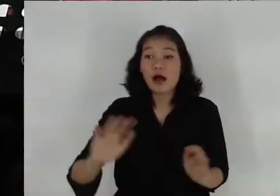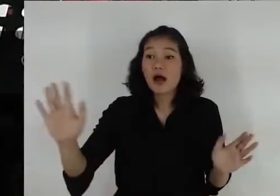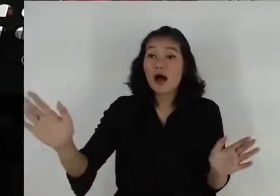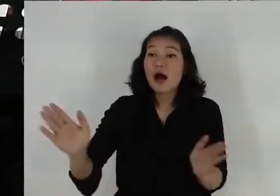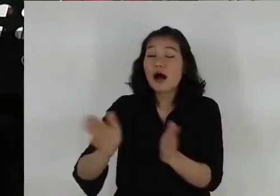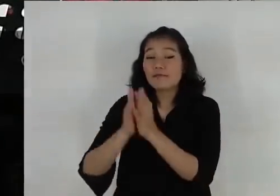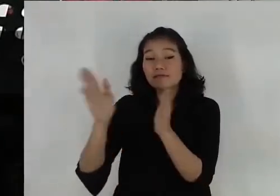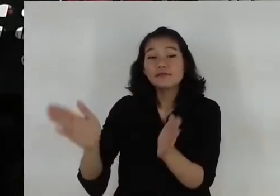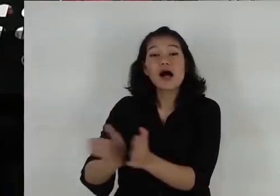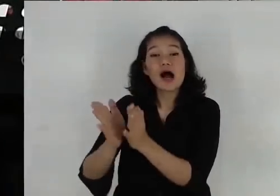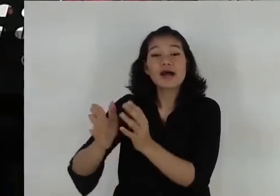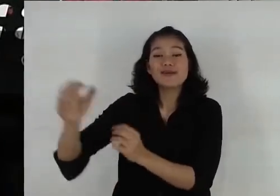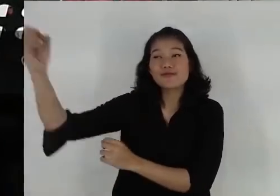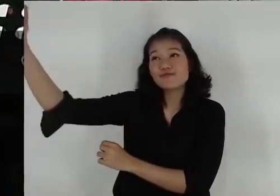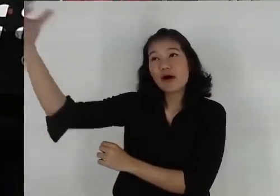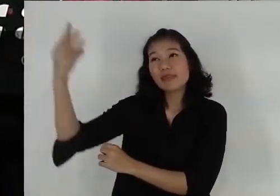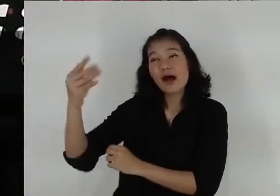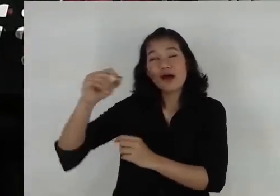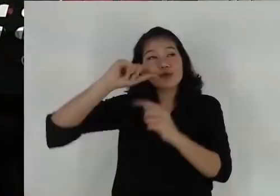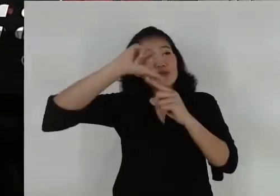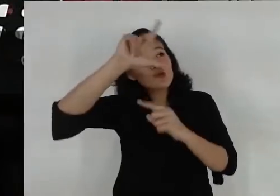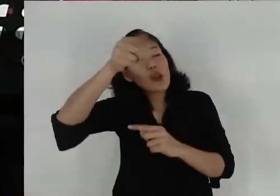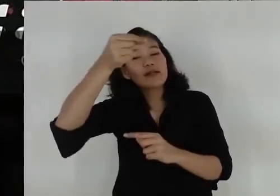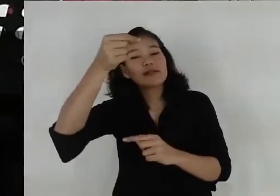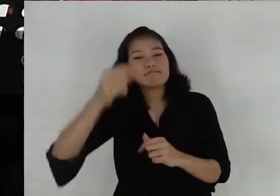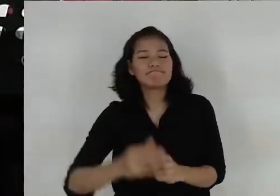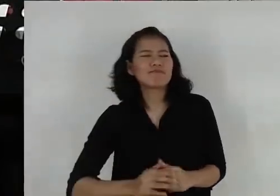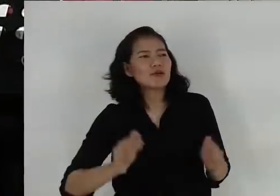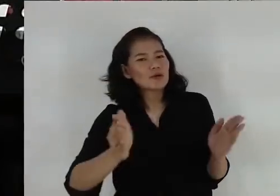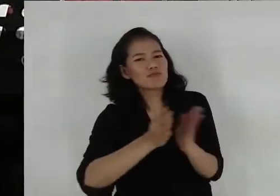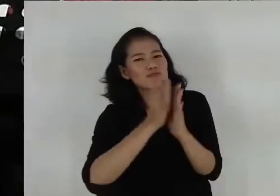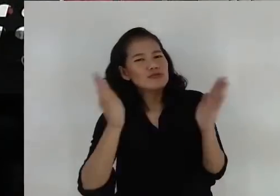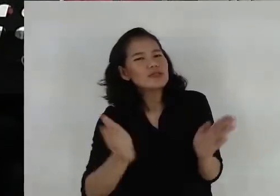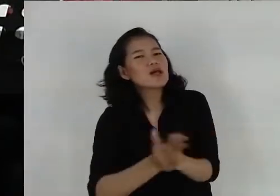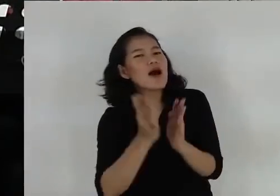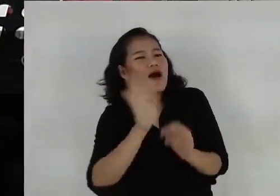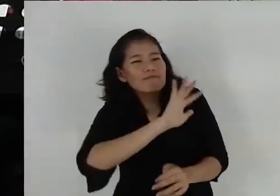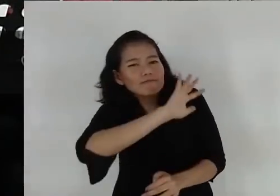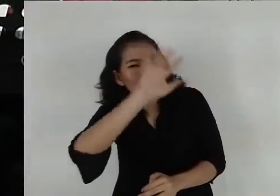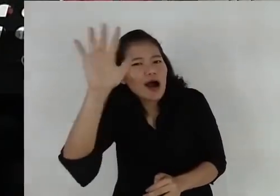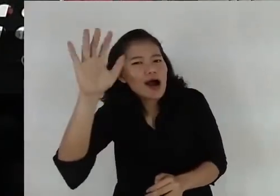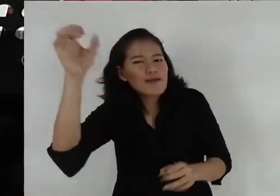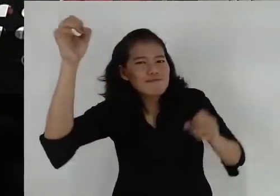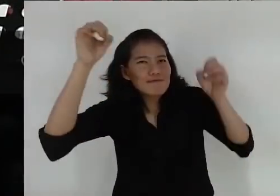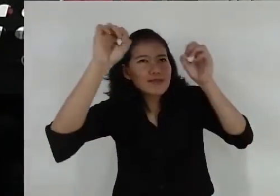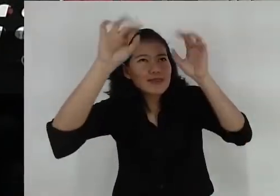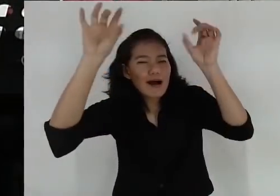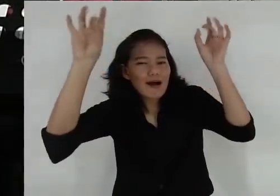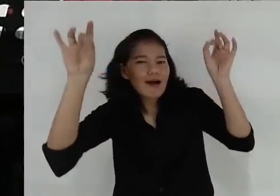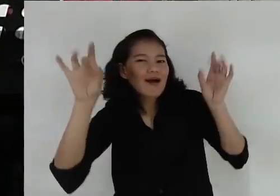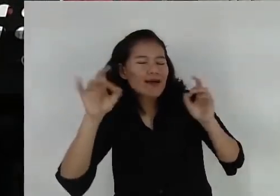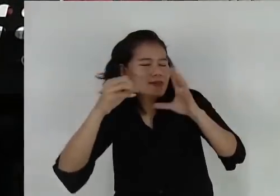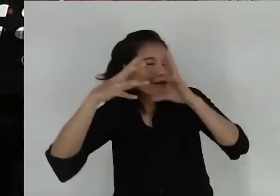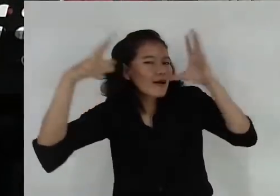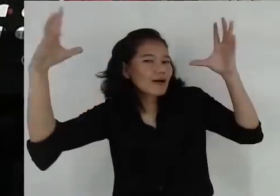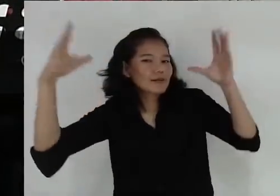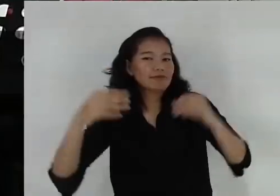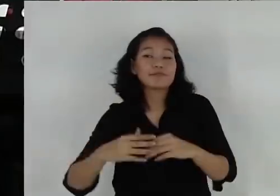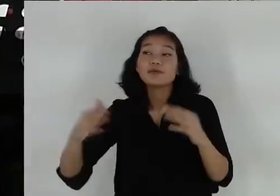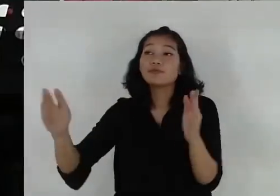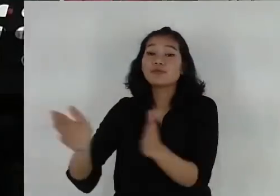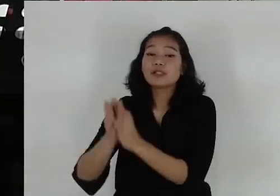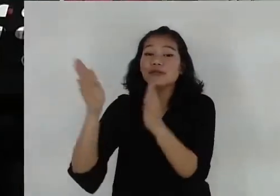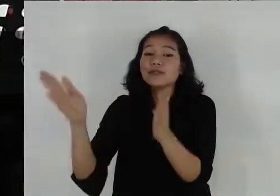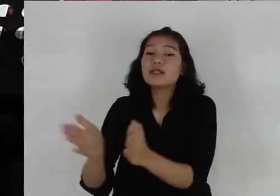Dia Hai matahari dan bulan Pujilah Dia Hai segala Bintang Terang Pujilah